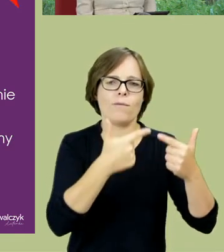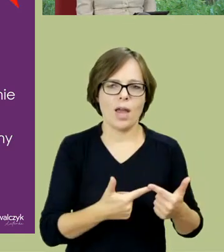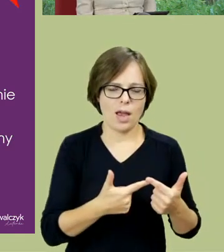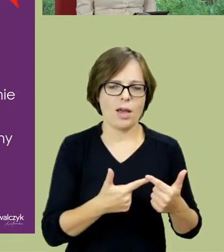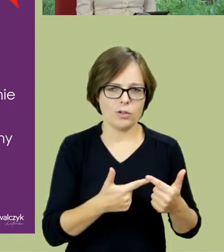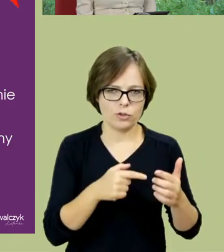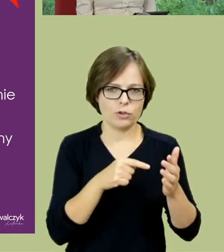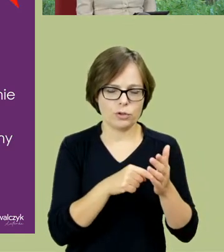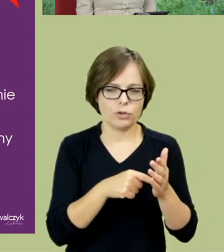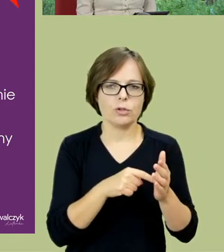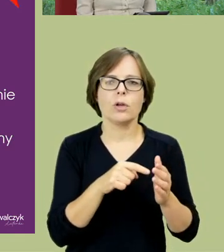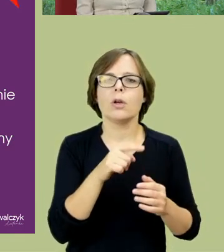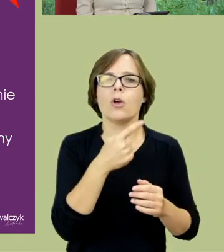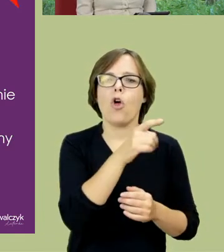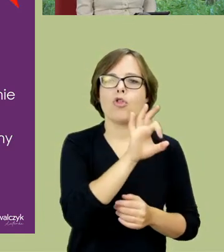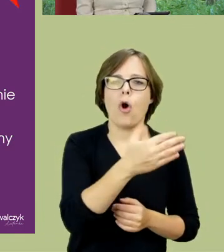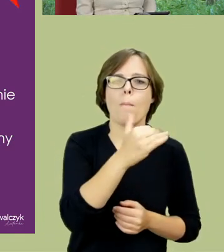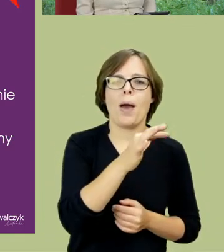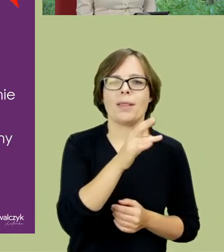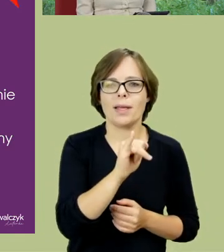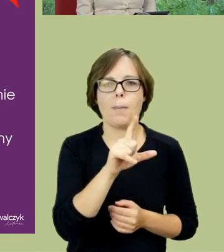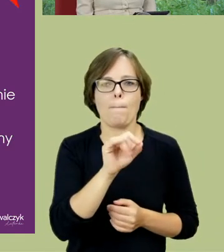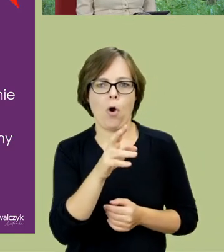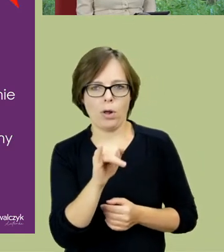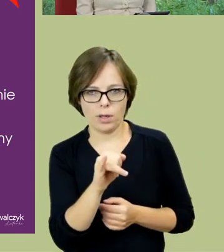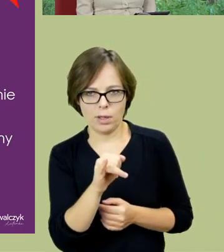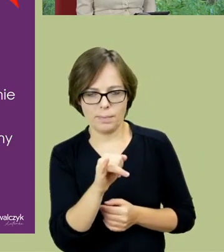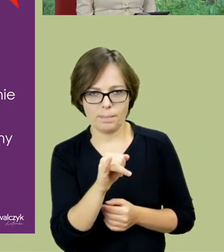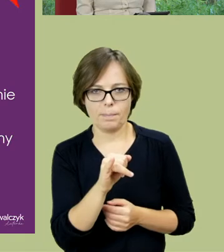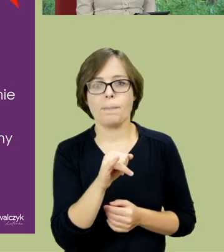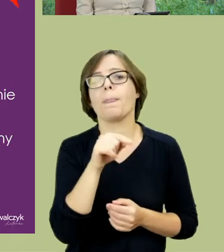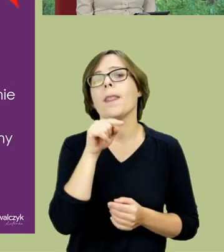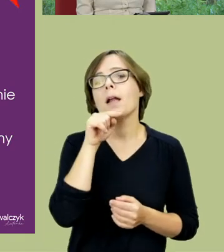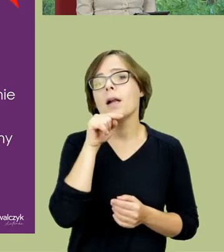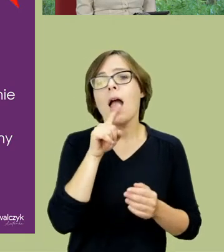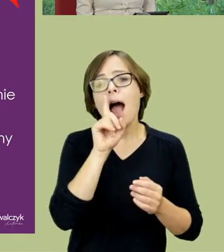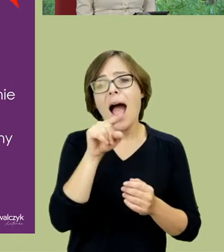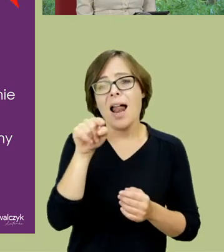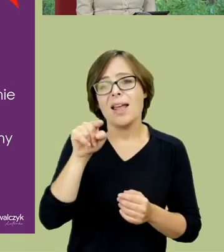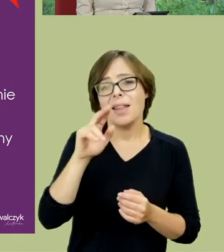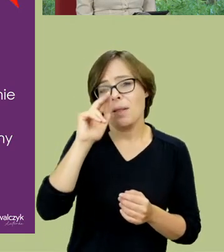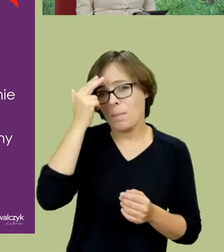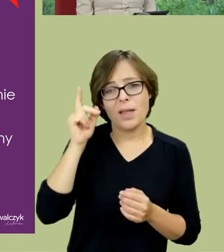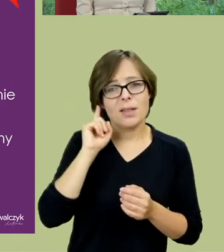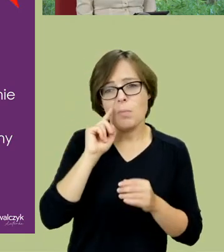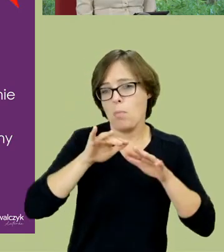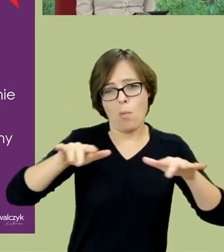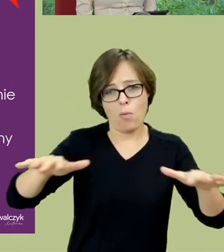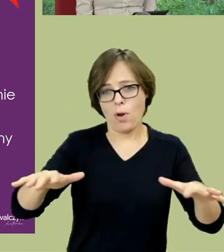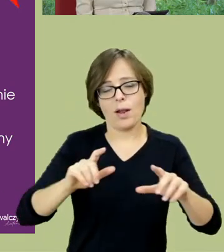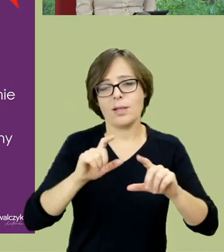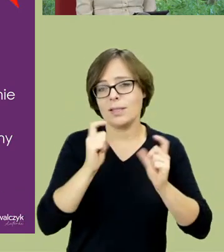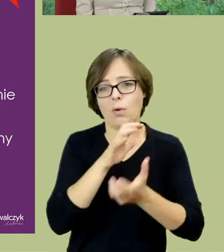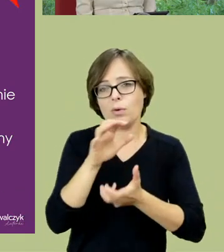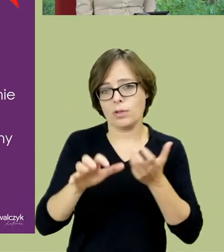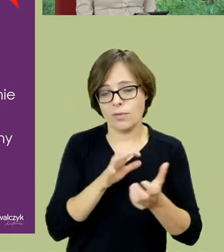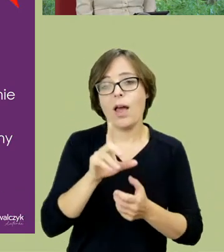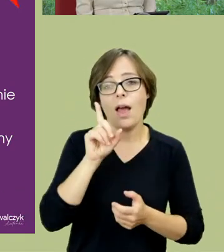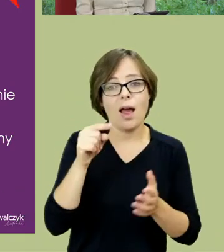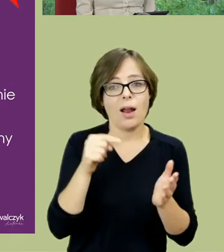jest o wiele starszy i też obecny pod każdą szerokością geograficzną, ale to jest właśnie